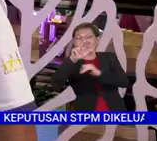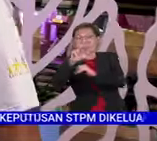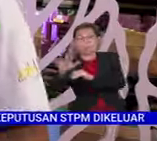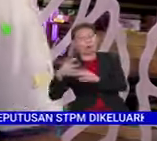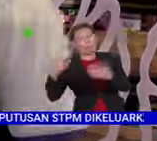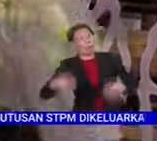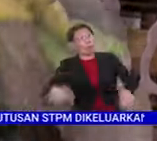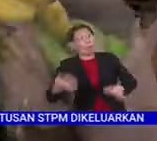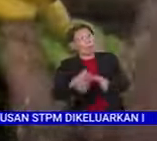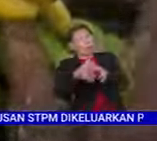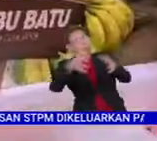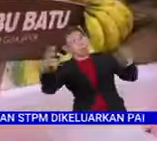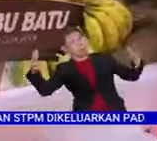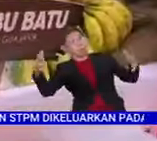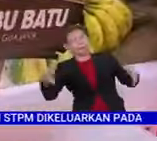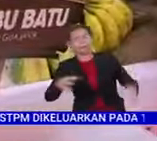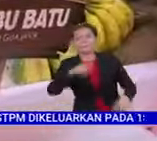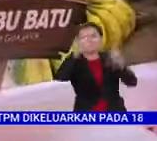besar, besar.